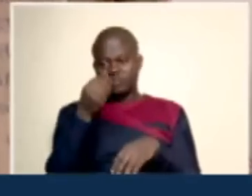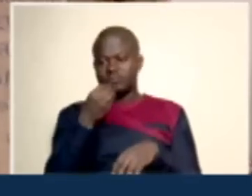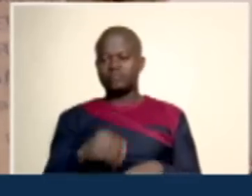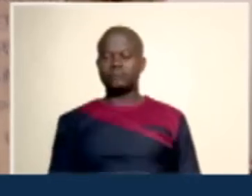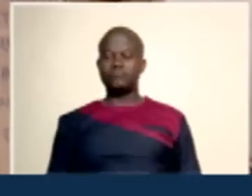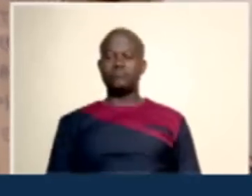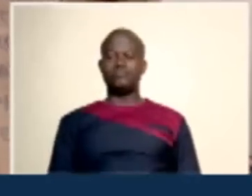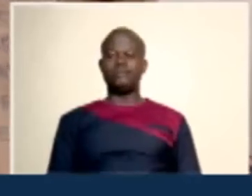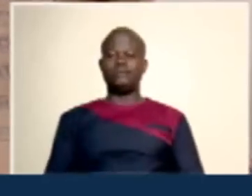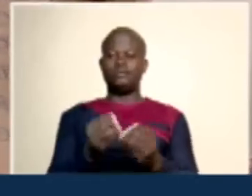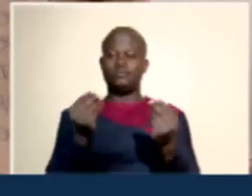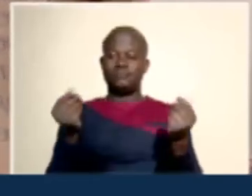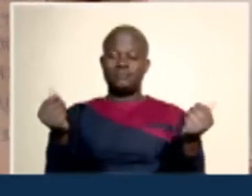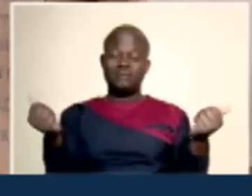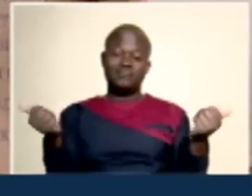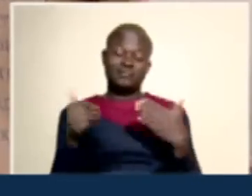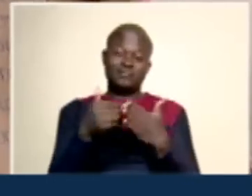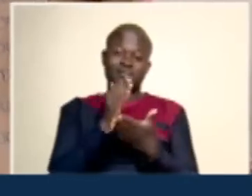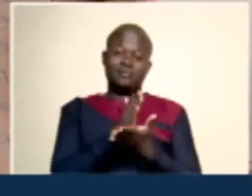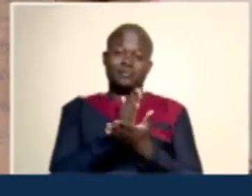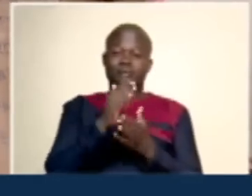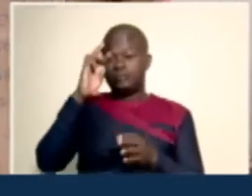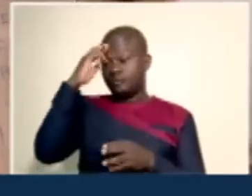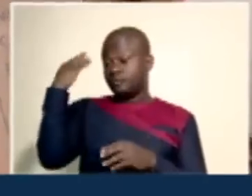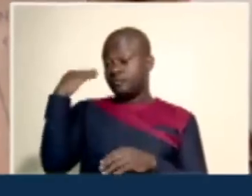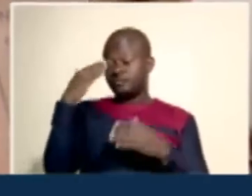n'icyo kibazo biranyagirwa n'ubu. N'ejo bundi nge